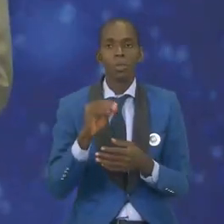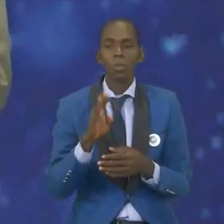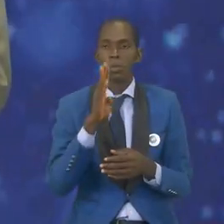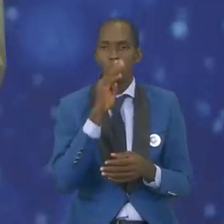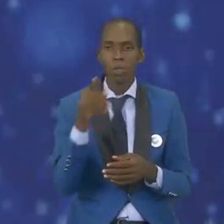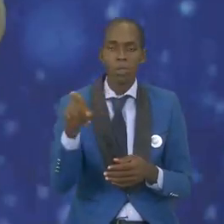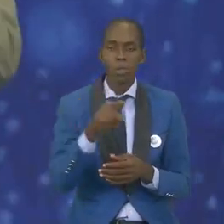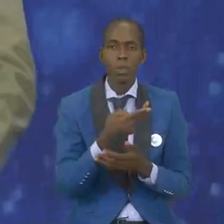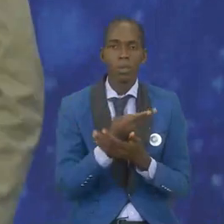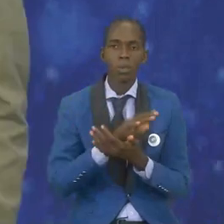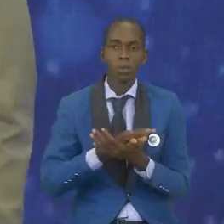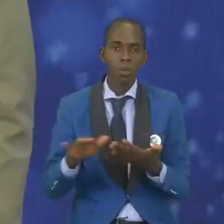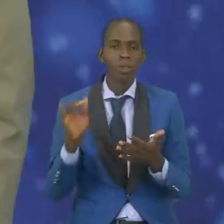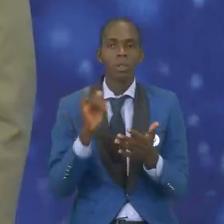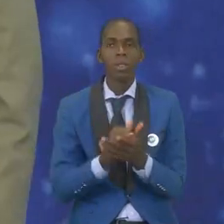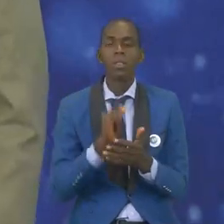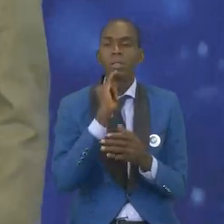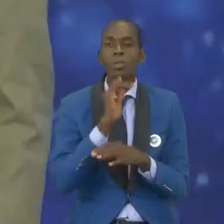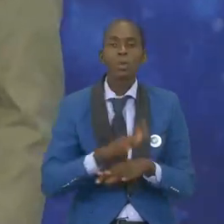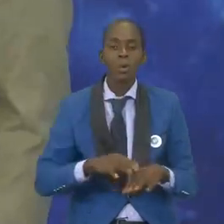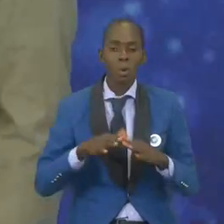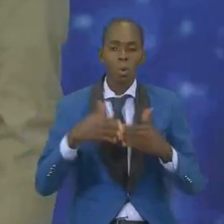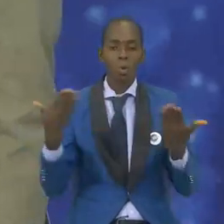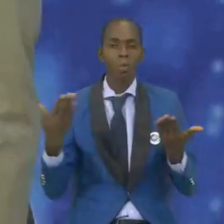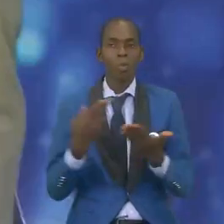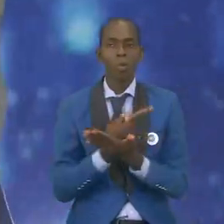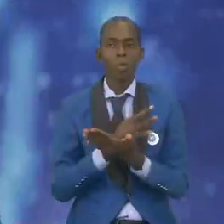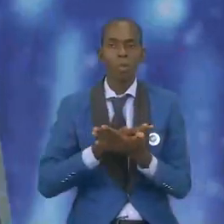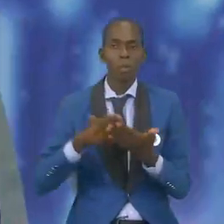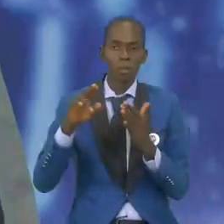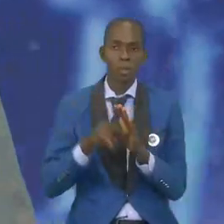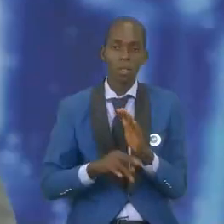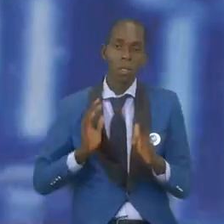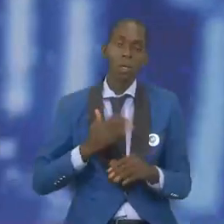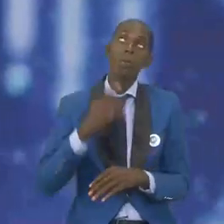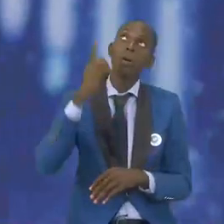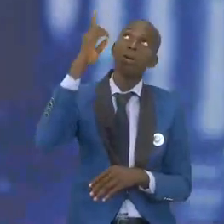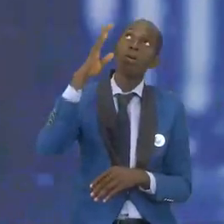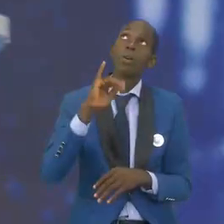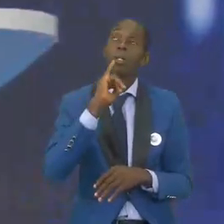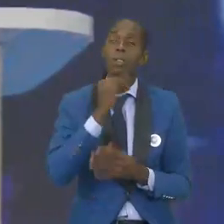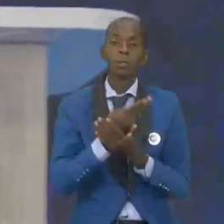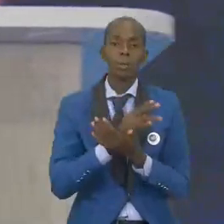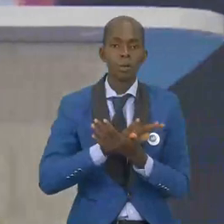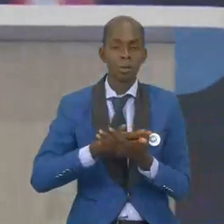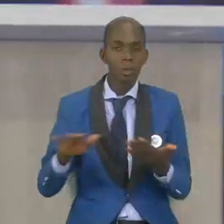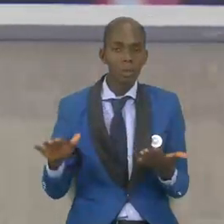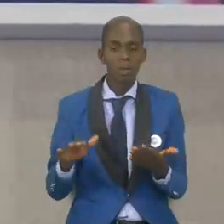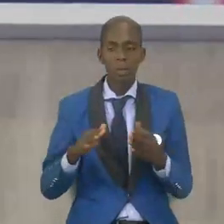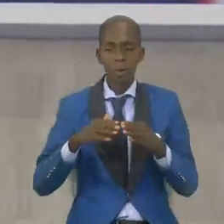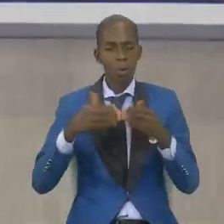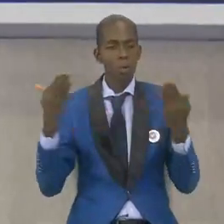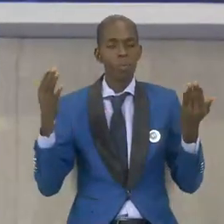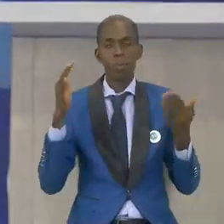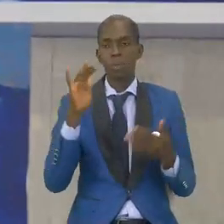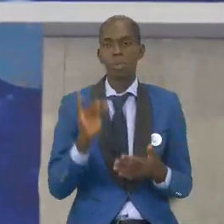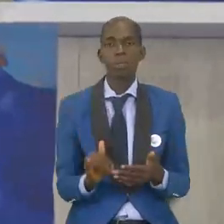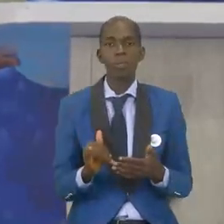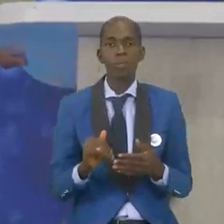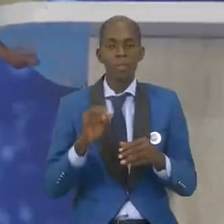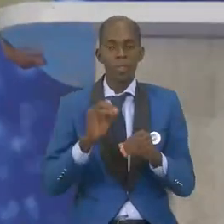a appelé est saint, vous aussi soyez saints dans la sainteté transparente, comme Dieu